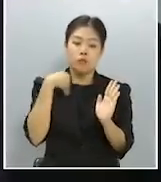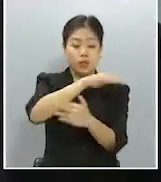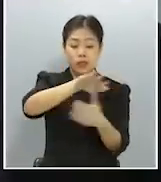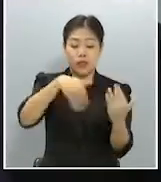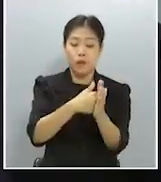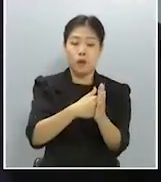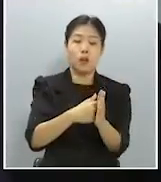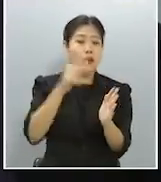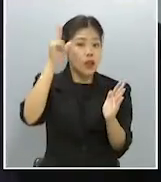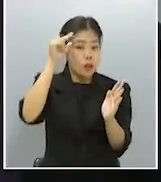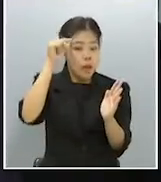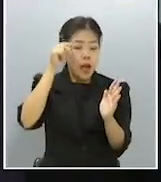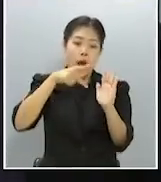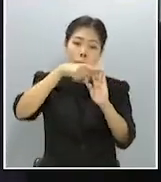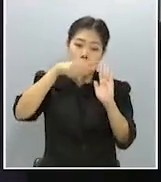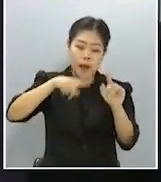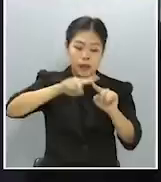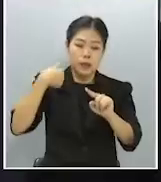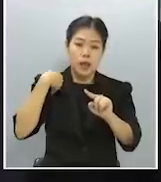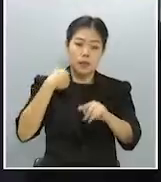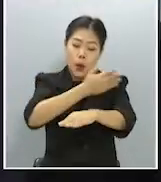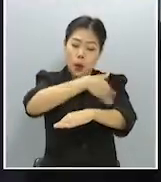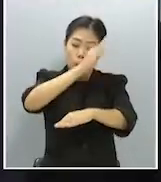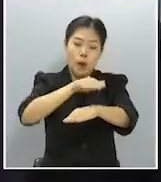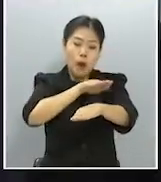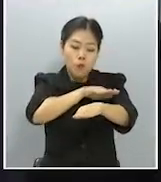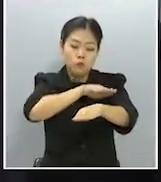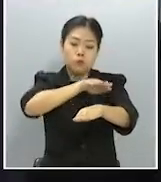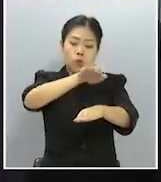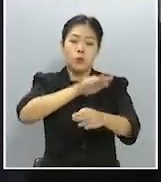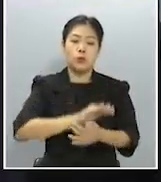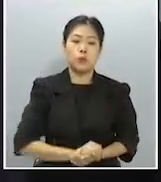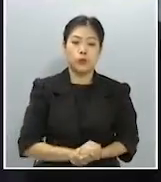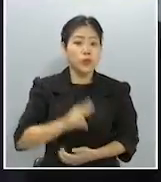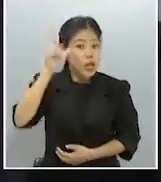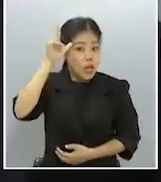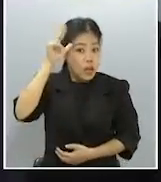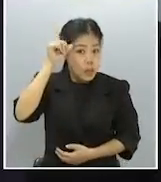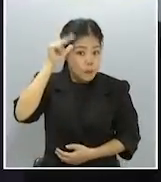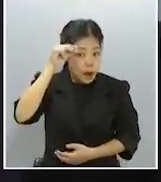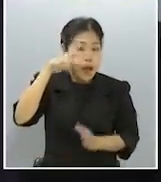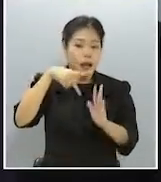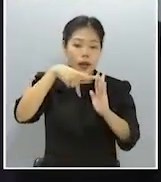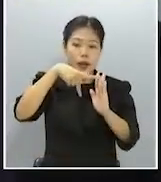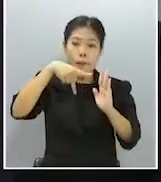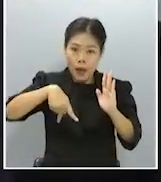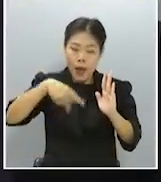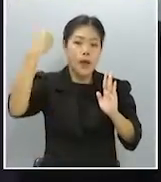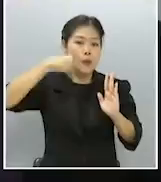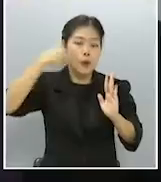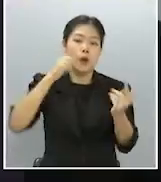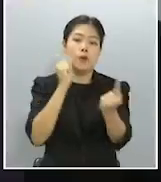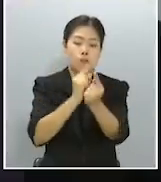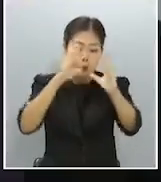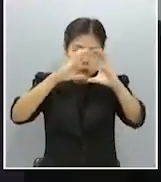แพร่น่านลำปางยิ่งถนนเส้นที่ขึ้นตามดอยประจำอย่างเส้นลำปางและแพร่เป็นพื้นที่ที่เกิดหมอกหนาประจำนะคะใคร